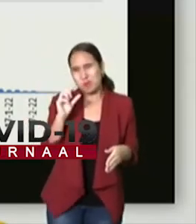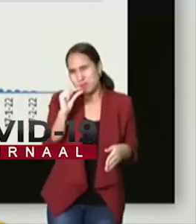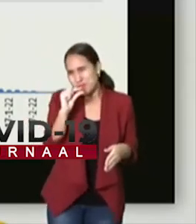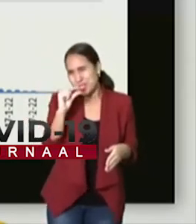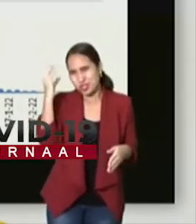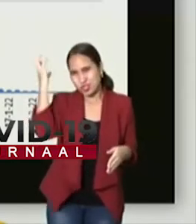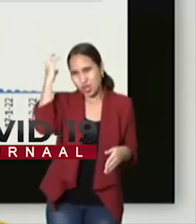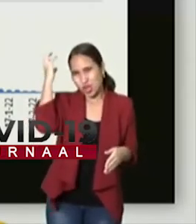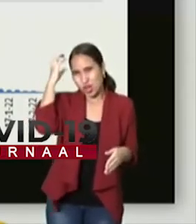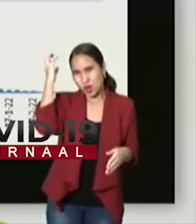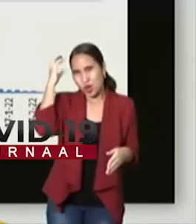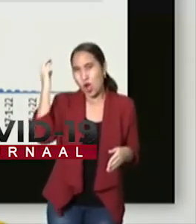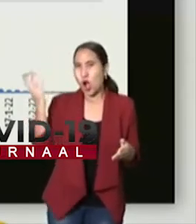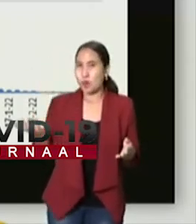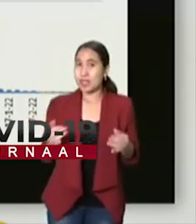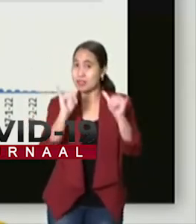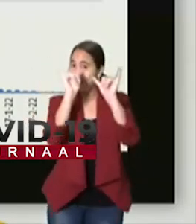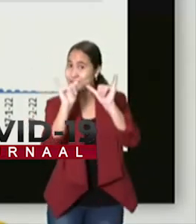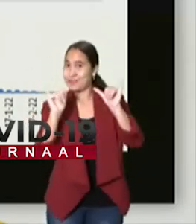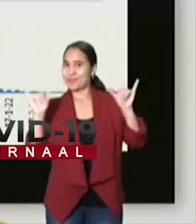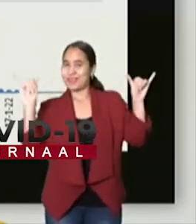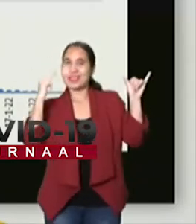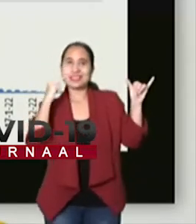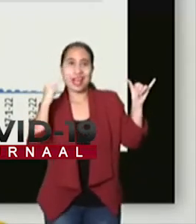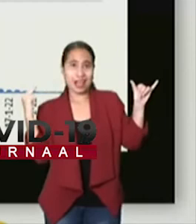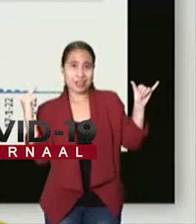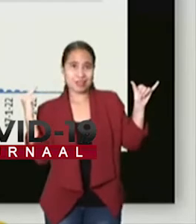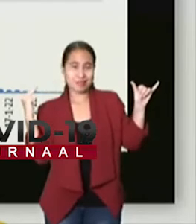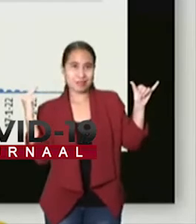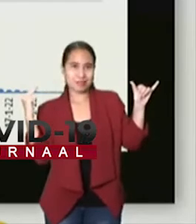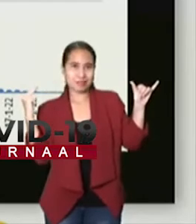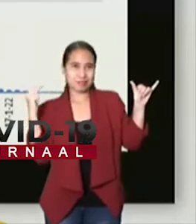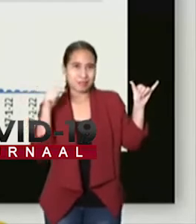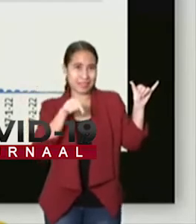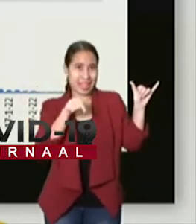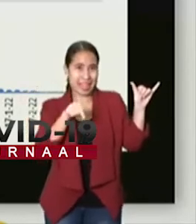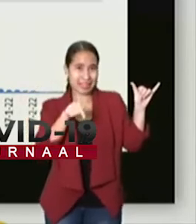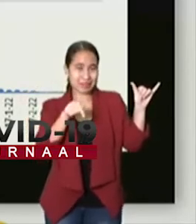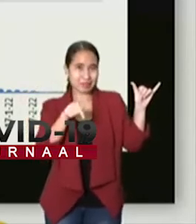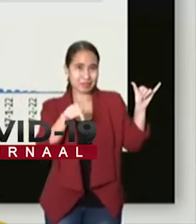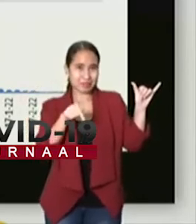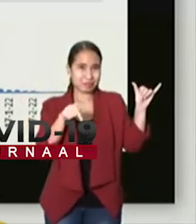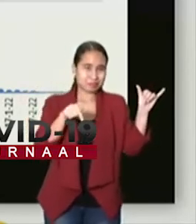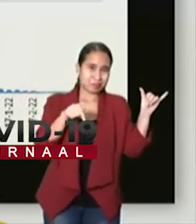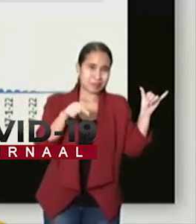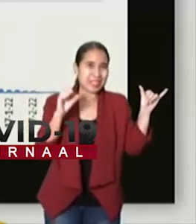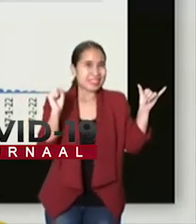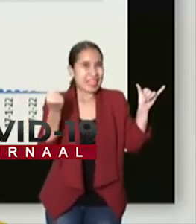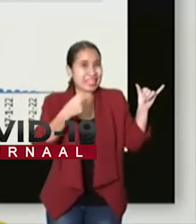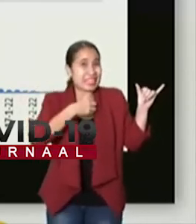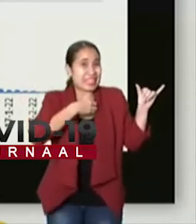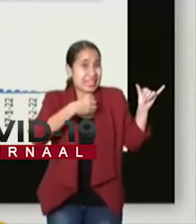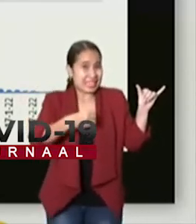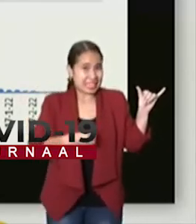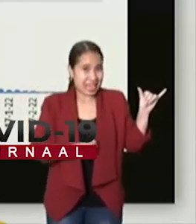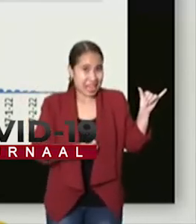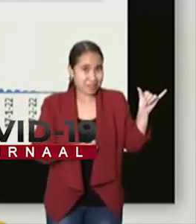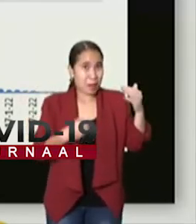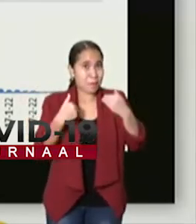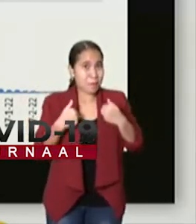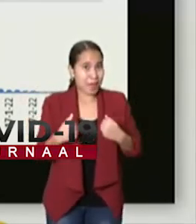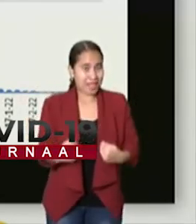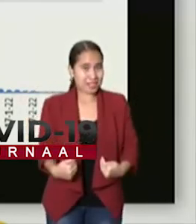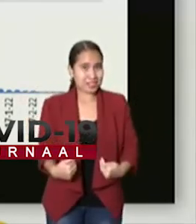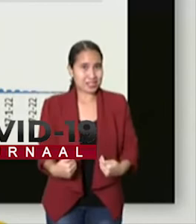dat richting gaat de feestdagen. En daar gaat het afhangen van het gedrag. En ook